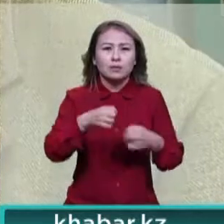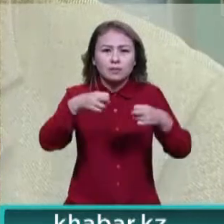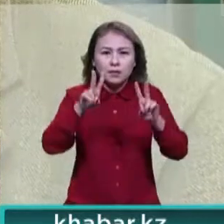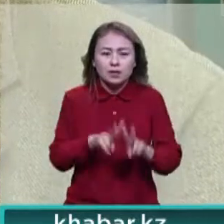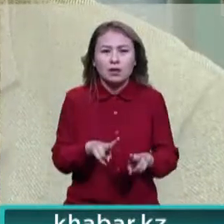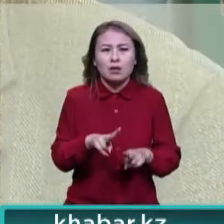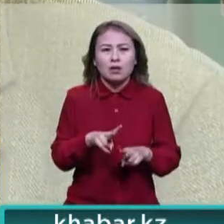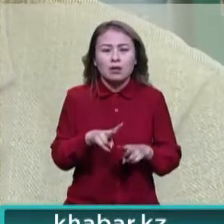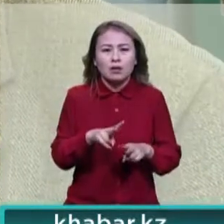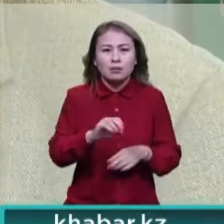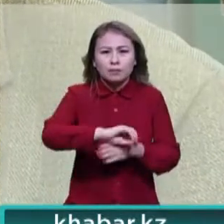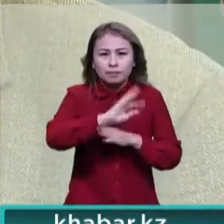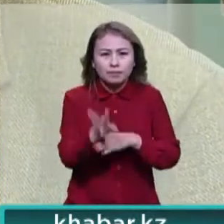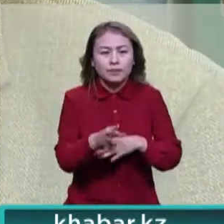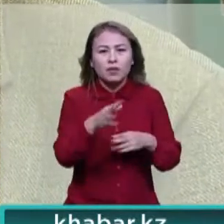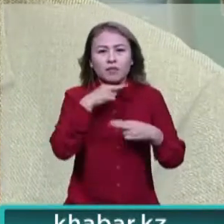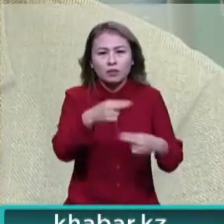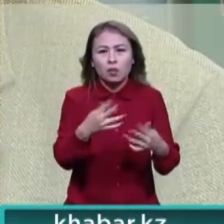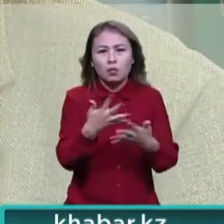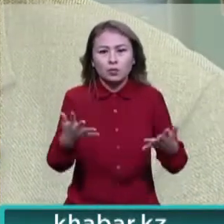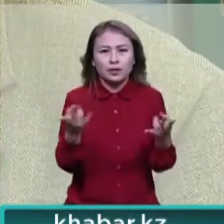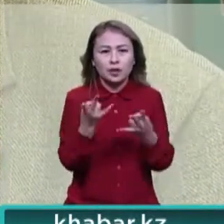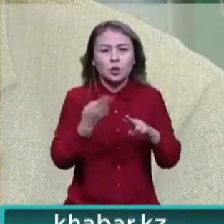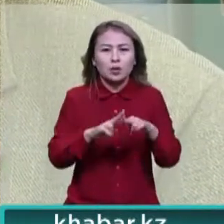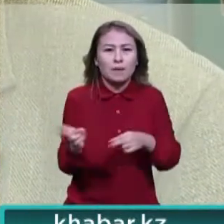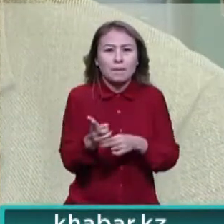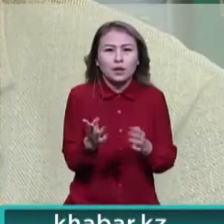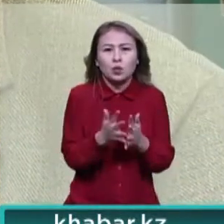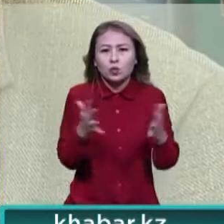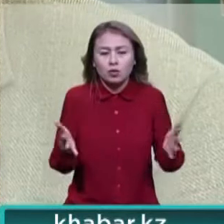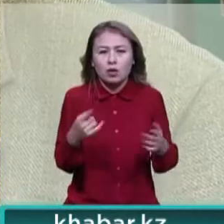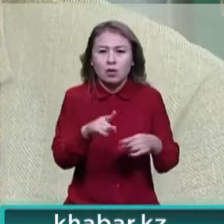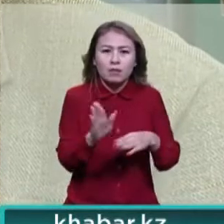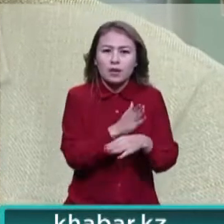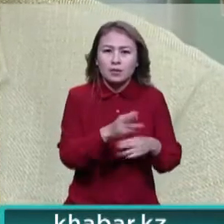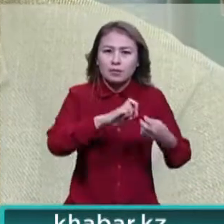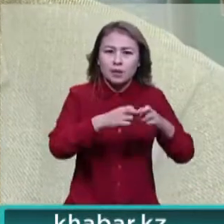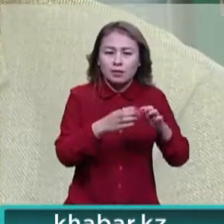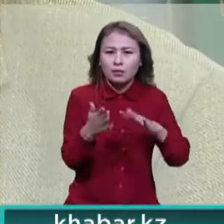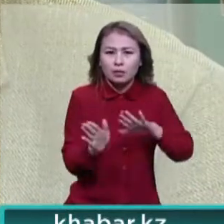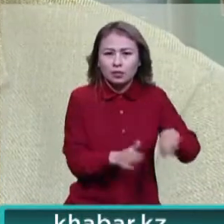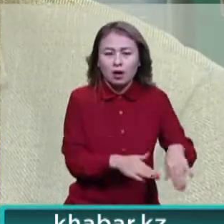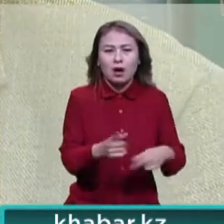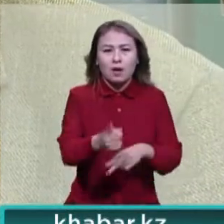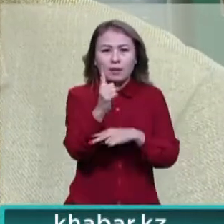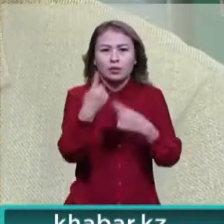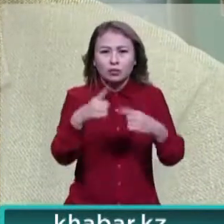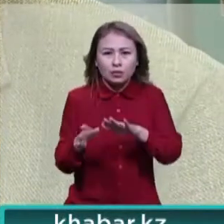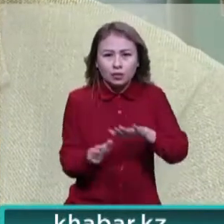көлге жағдай жасау, соған көп көңіл бөлу керек. Балықты өсіру ол бір білім, оны аулау тағы